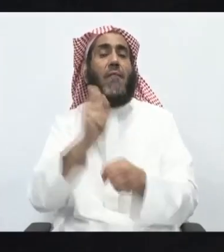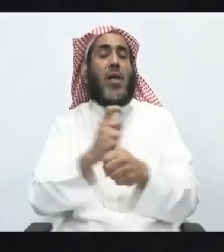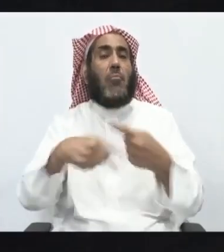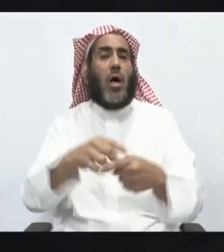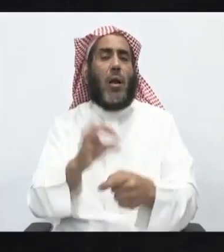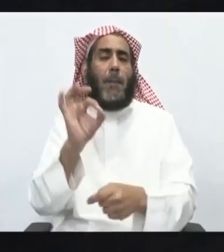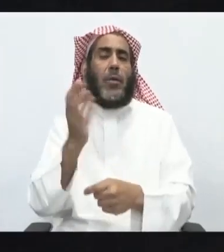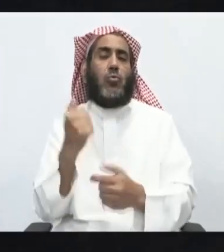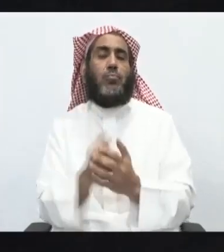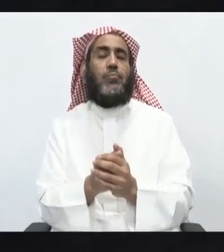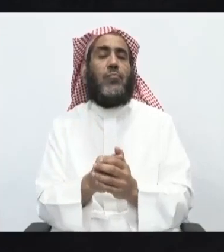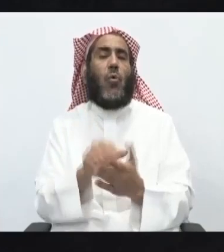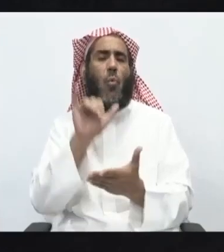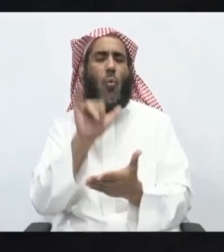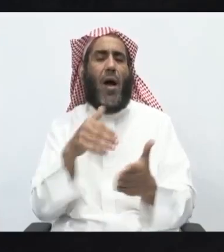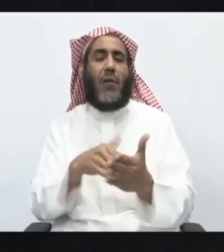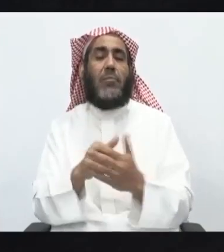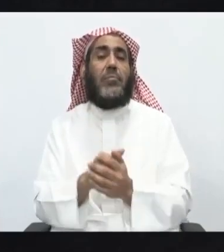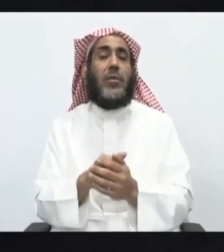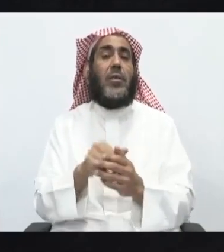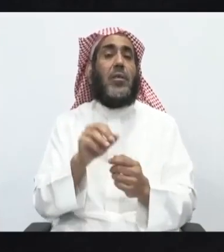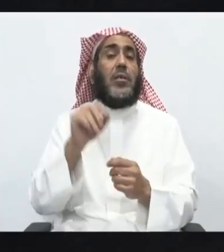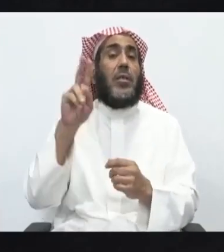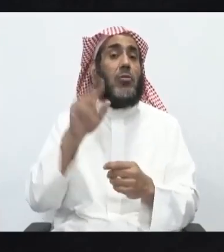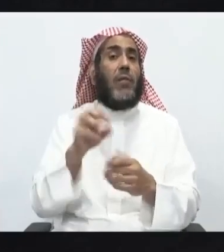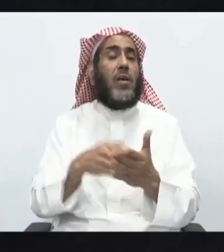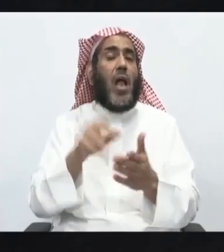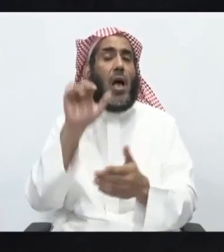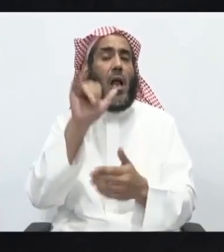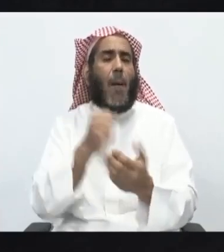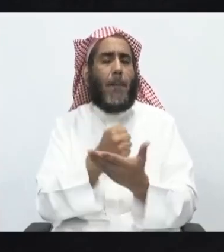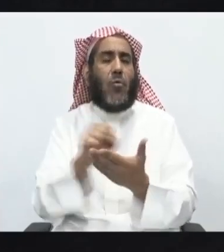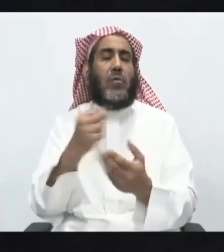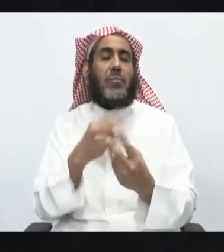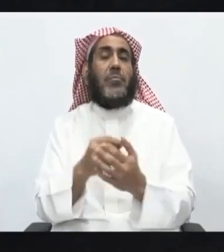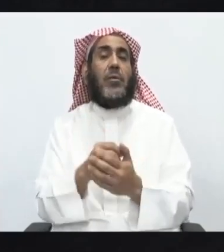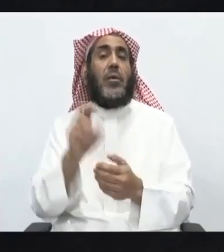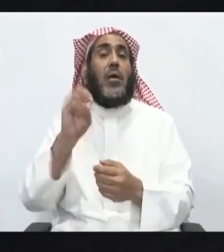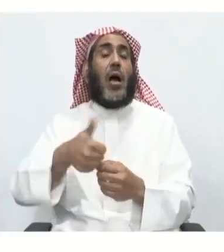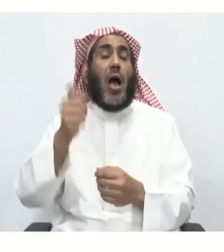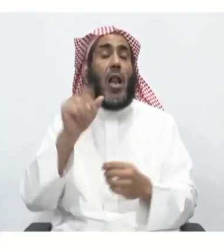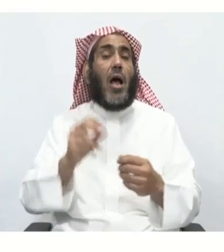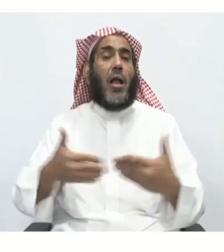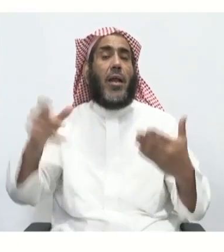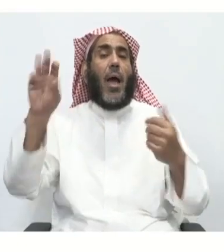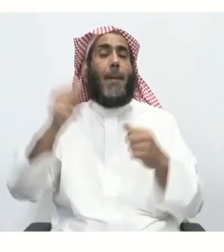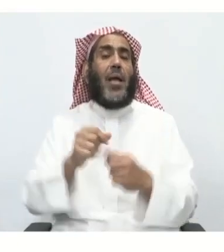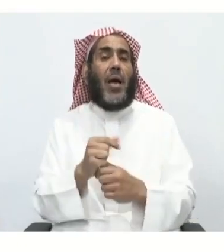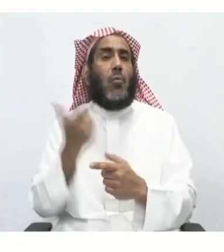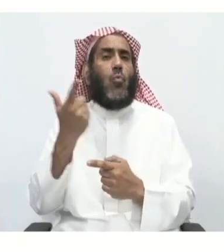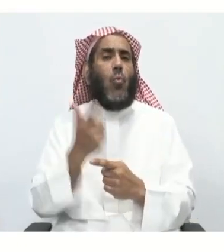حذف حرف العله التي هو ير تمشي هنا فعل مضارع معتل الاخر معتل الاخر جميل قال النابغه